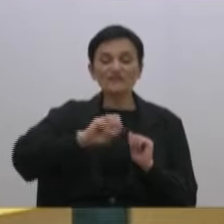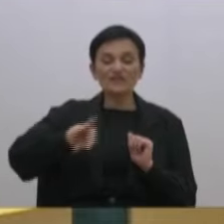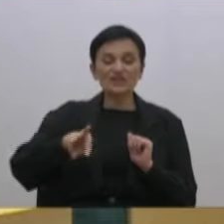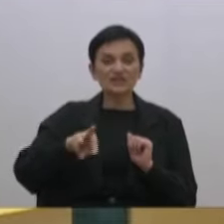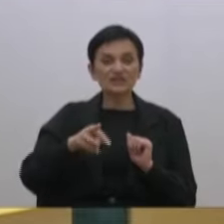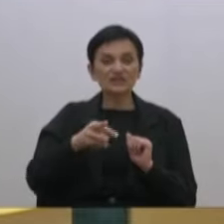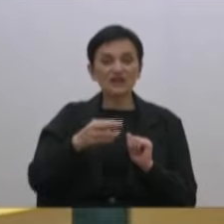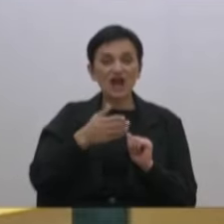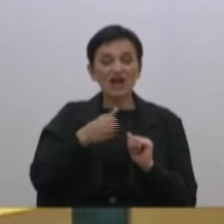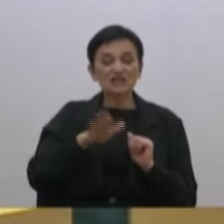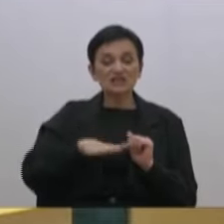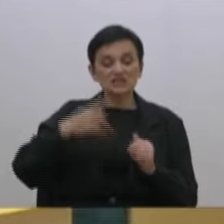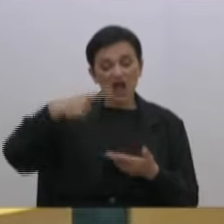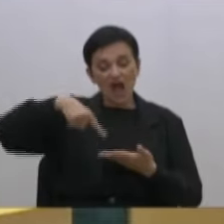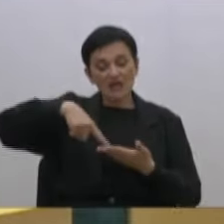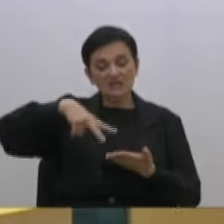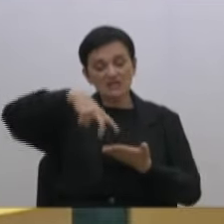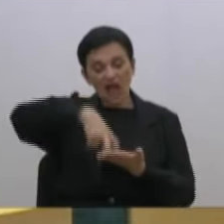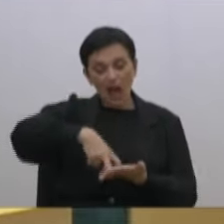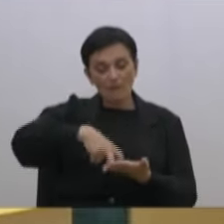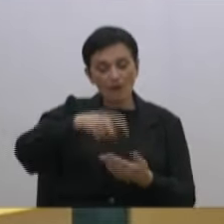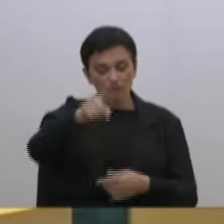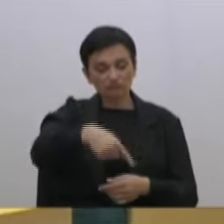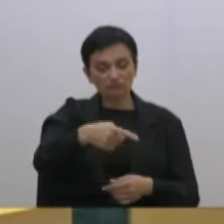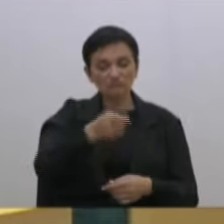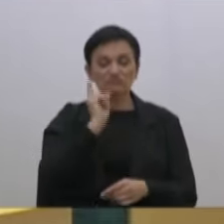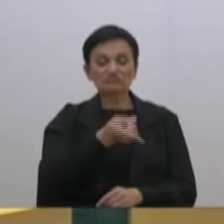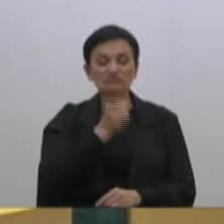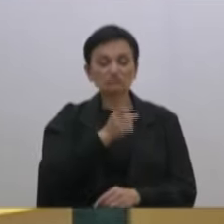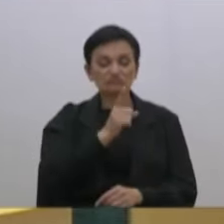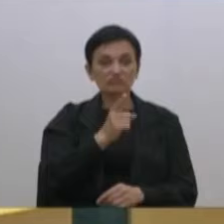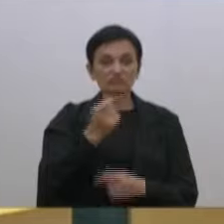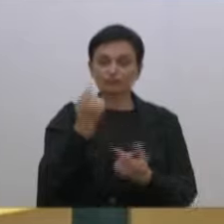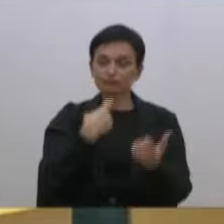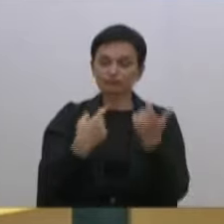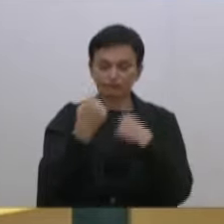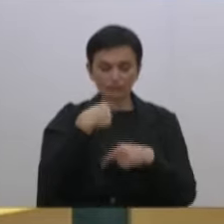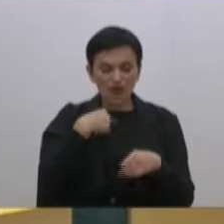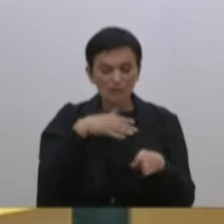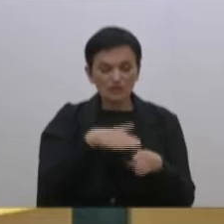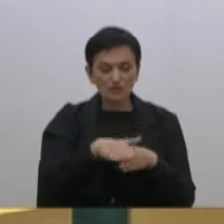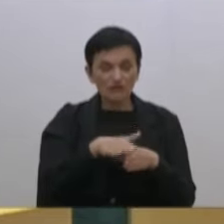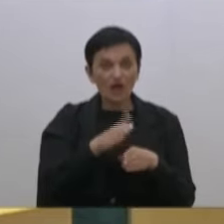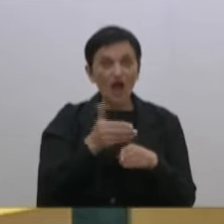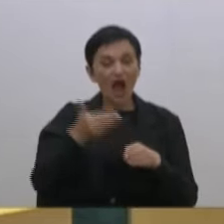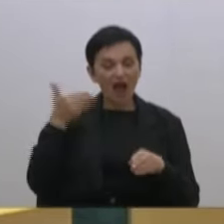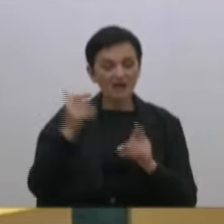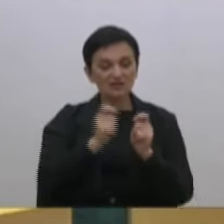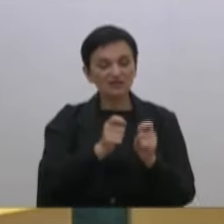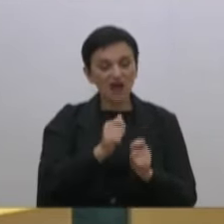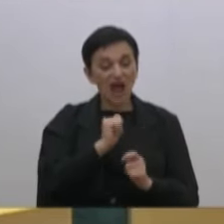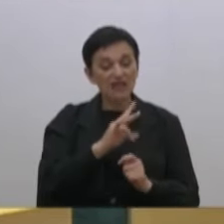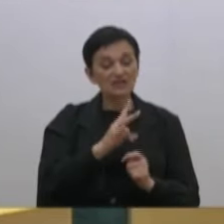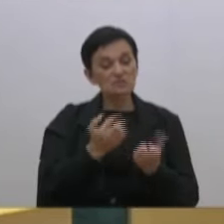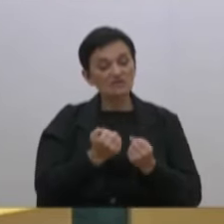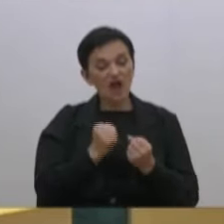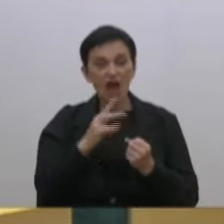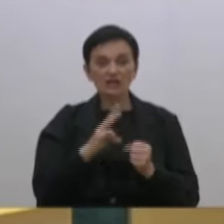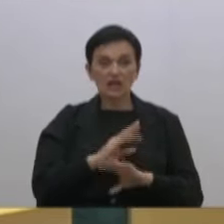ცალფეხზე დამაყენონ, დამაჩოქონ, თითიმიქნიონ, მითითებები ვასრულო და მივიღო რაღაც როზი ადრე, რომელსაც ან მივიღებ ამ შემთხვევაში თან ან